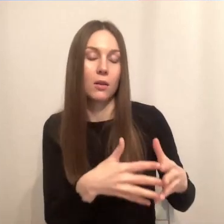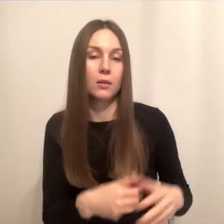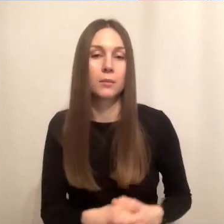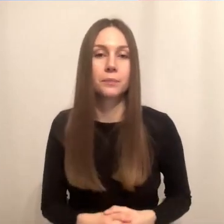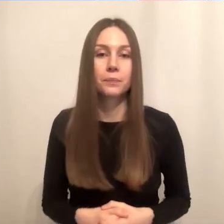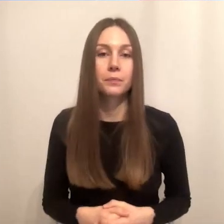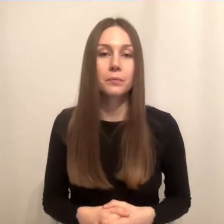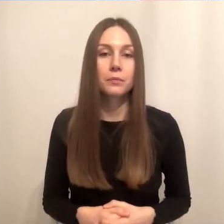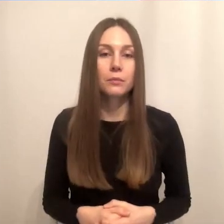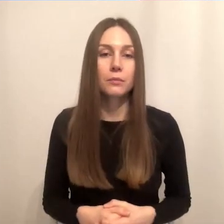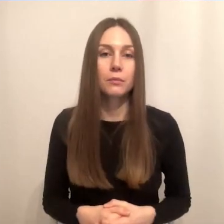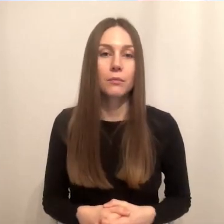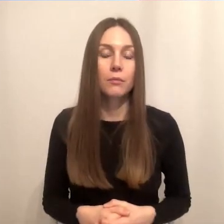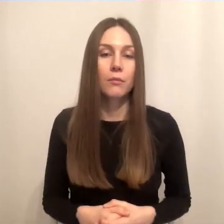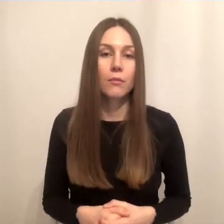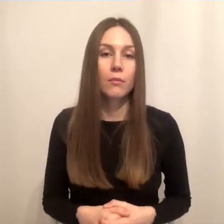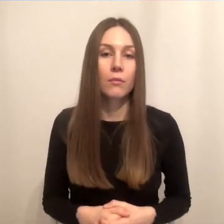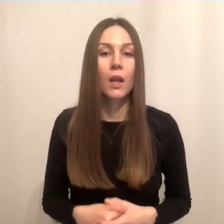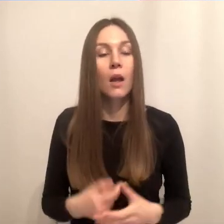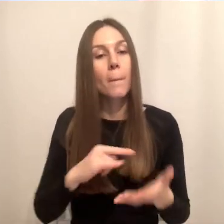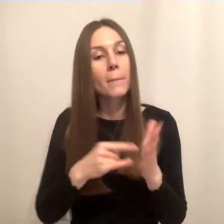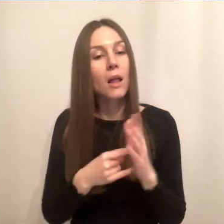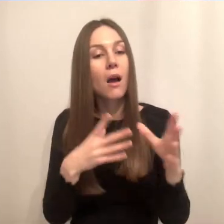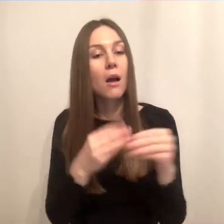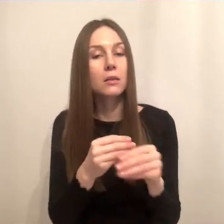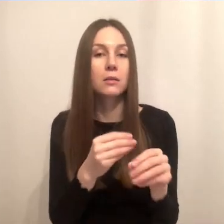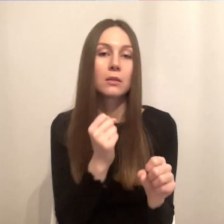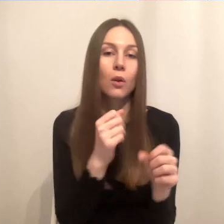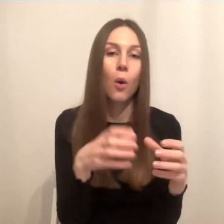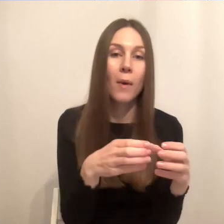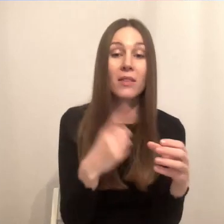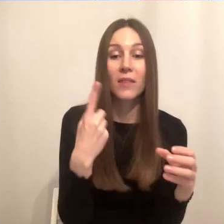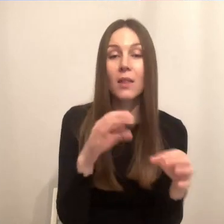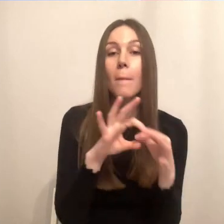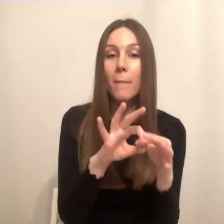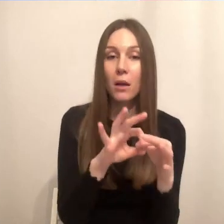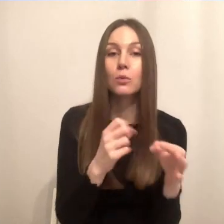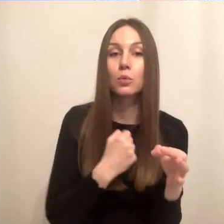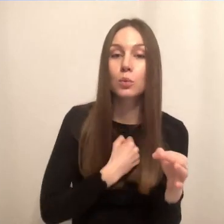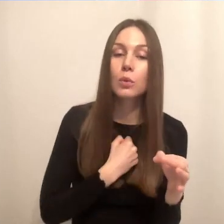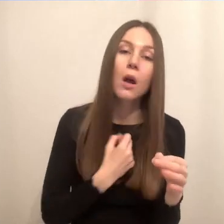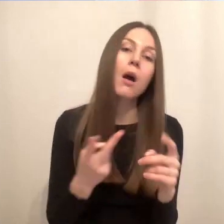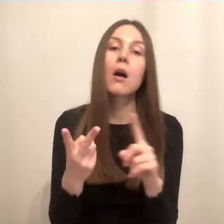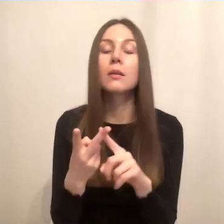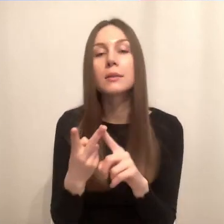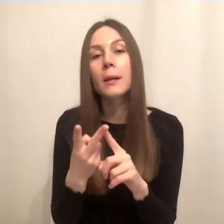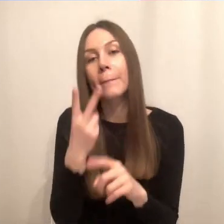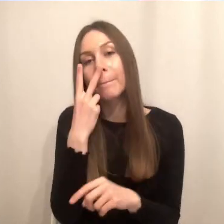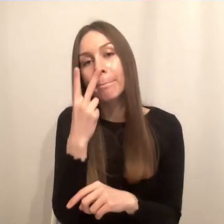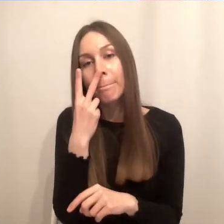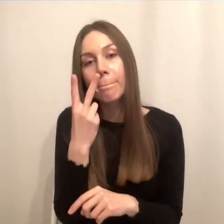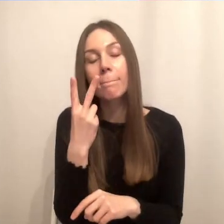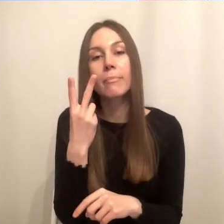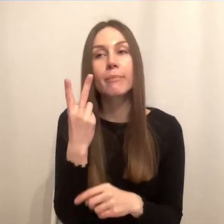Su kuo planuočių komanda, vienus partnerius jau turime, dėl kitų partnerių bus matyti, vis tiek